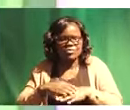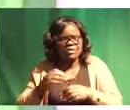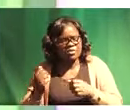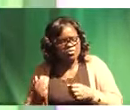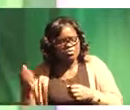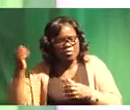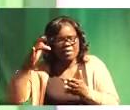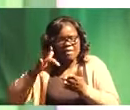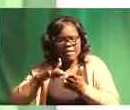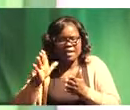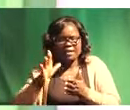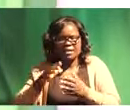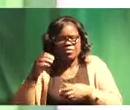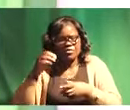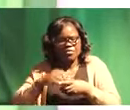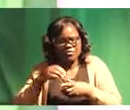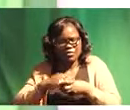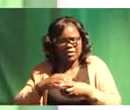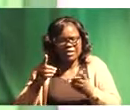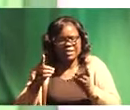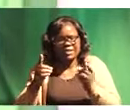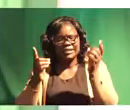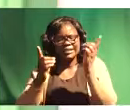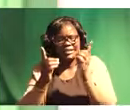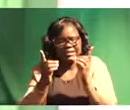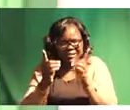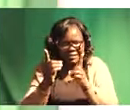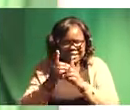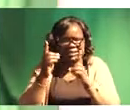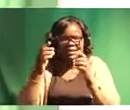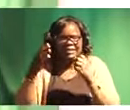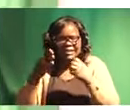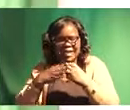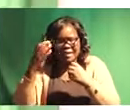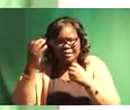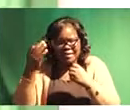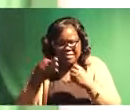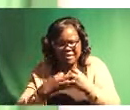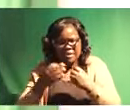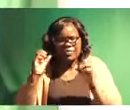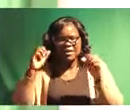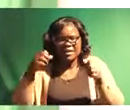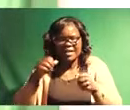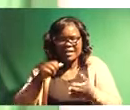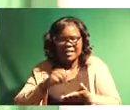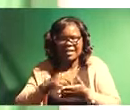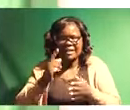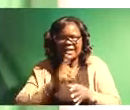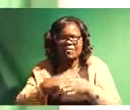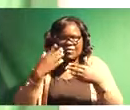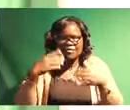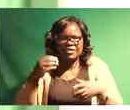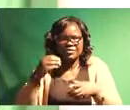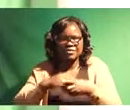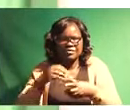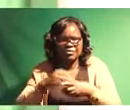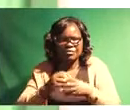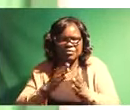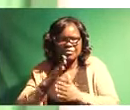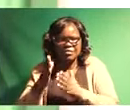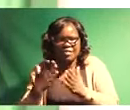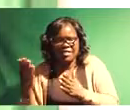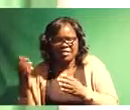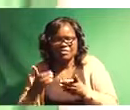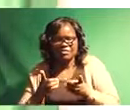mapema, wakatupigia kura tarehe 9 mwezi wa 8. Na tulikubaliana ya kwamba tukimaliza uchaguzi, tunapanga mambo yao